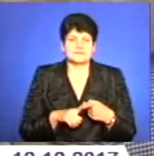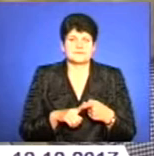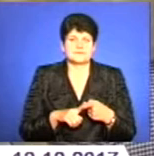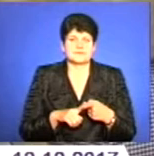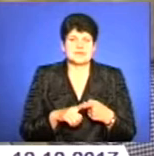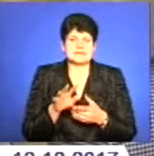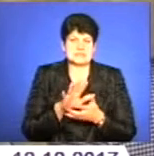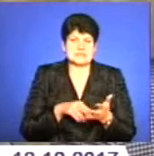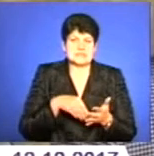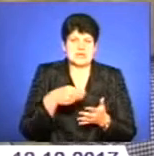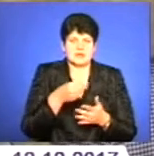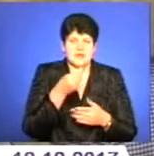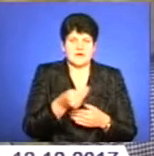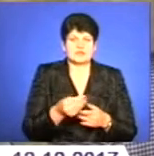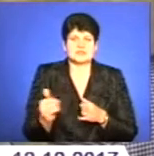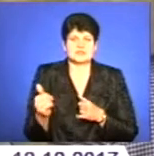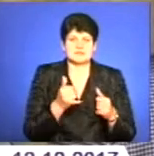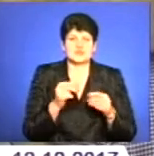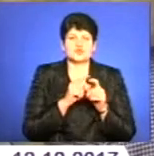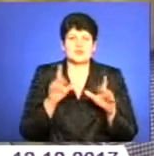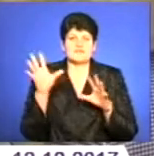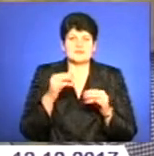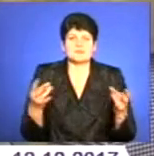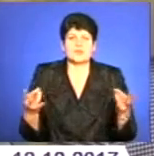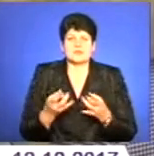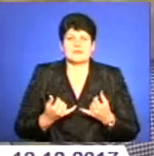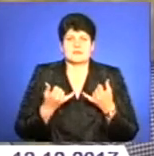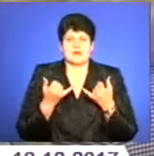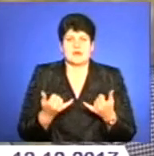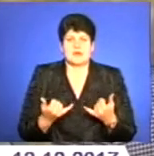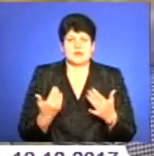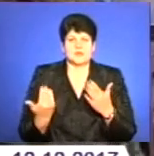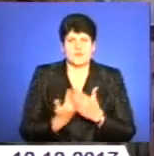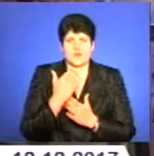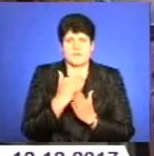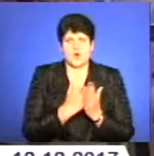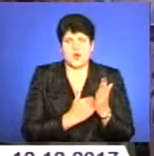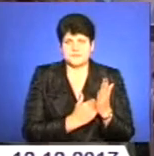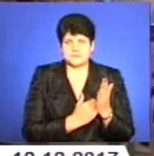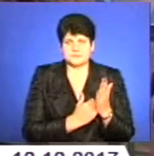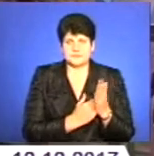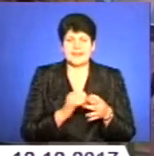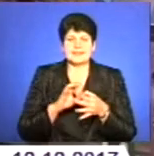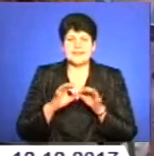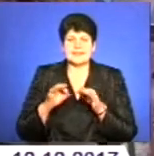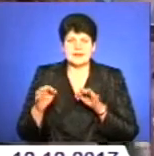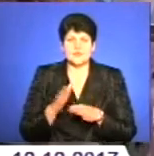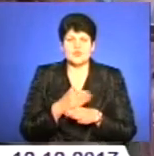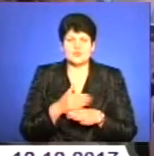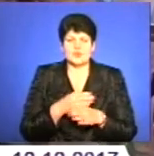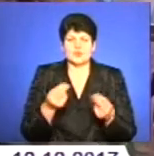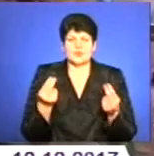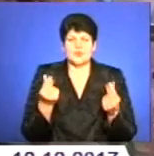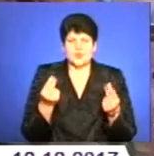подали таку заявку на забезпечення школи всім необхідним для нової програми. Детальніше про розподіл коштів на